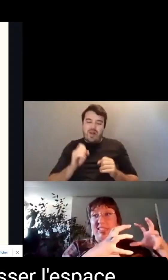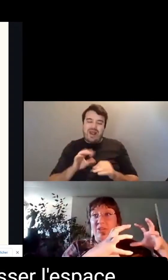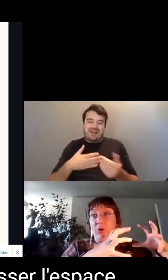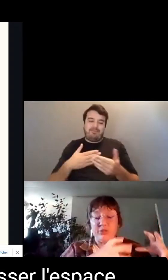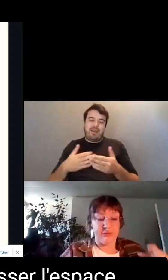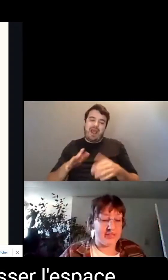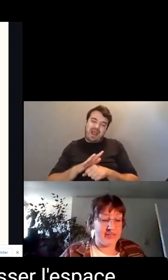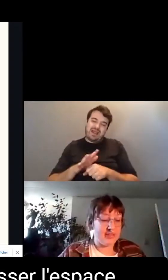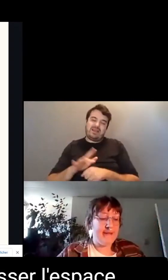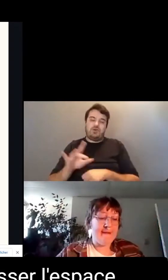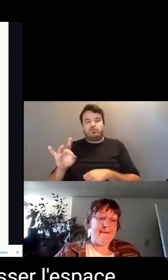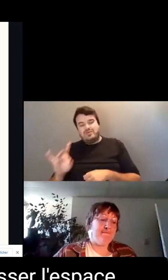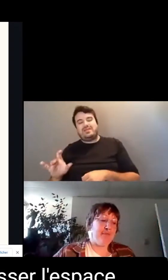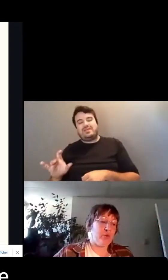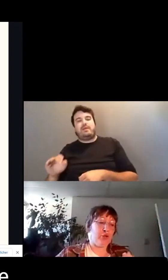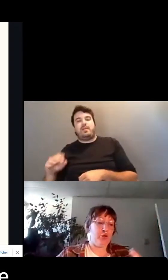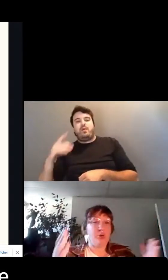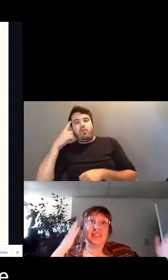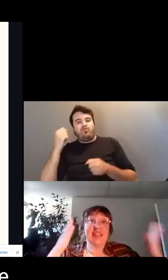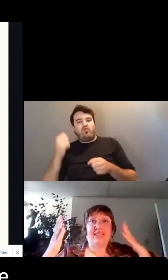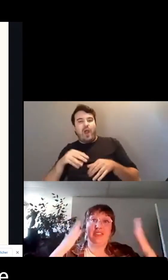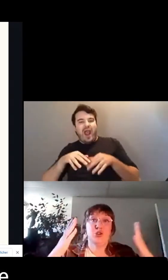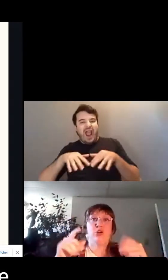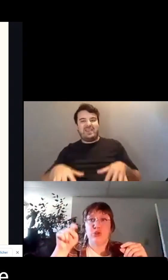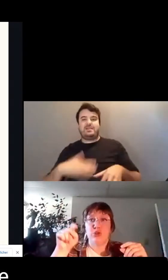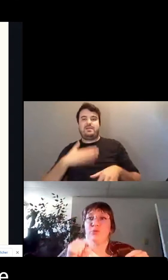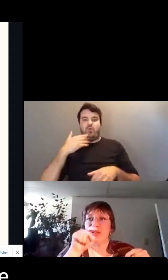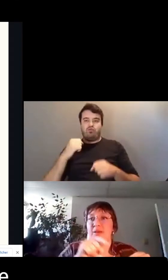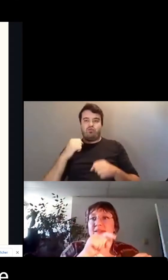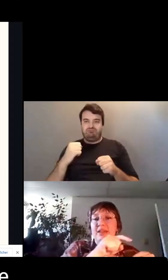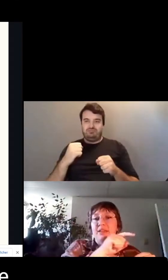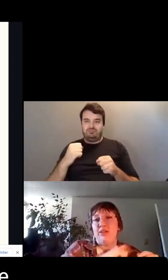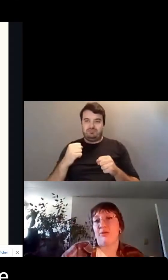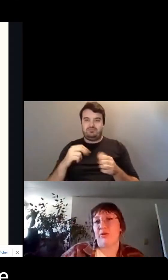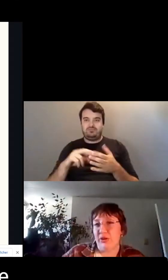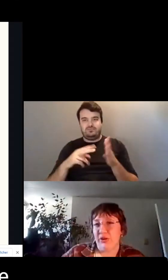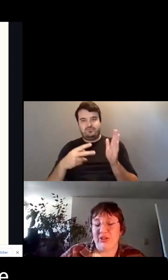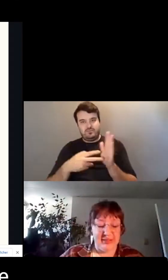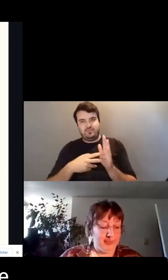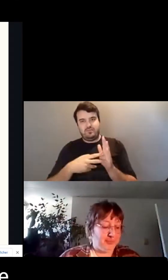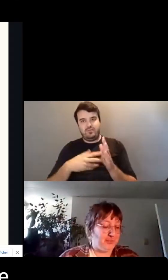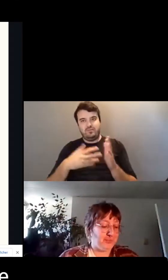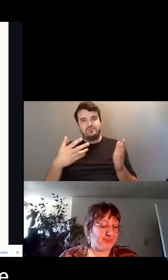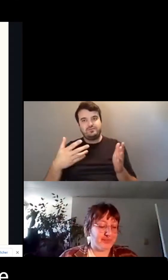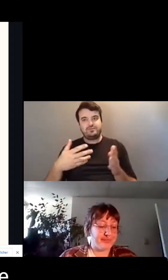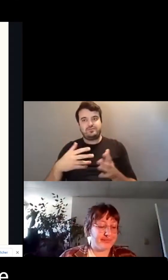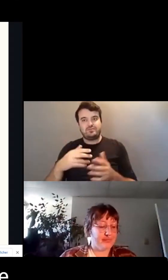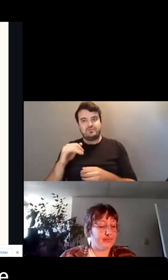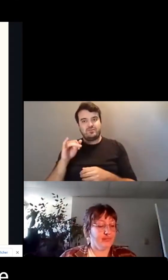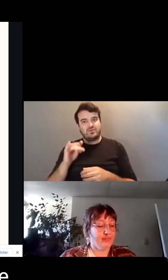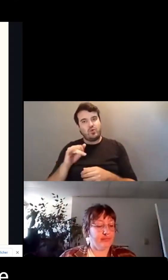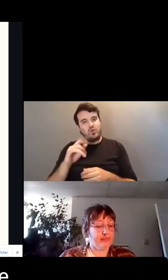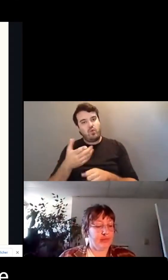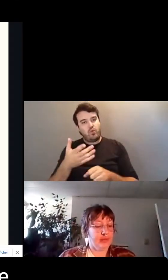grosse racine ronde se fasse. Donc, considérez ça lorsque vous les mettez dans votre jardin.